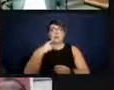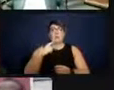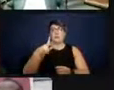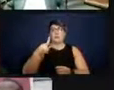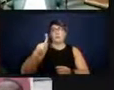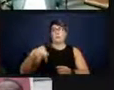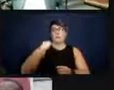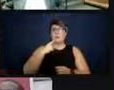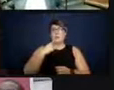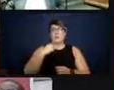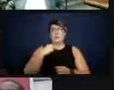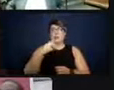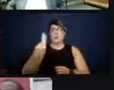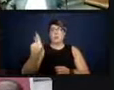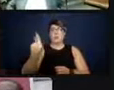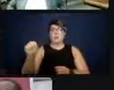الشؤون